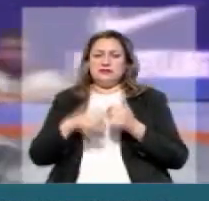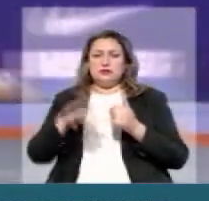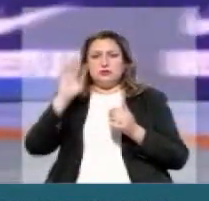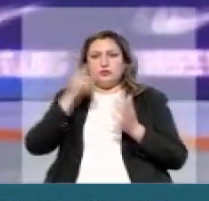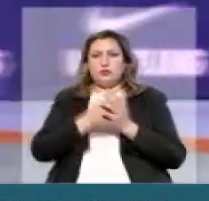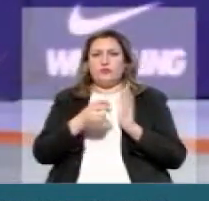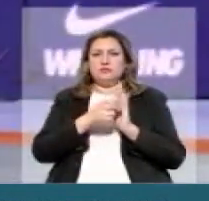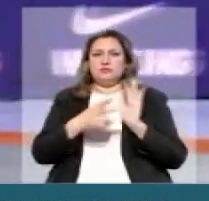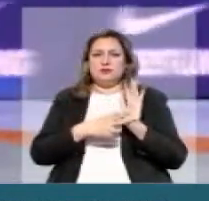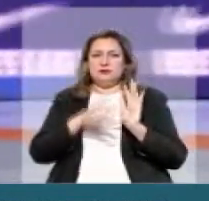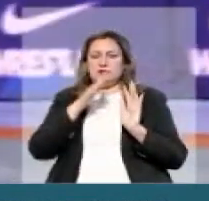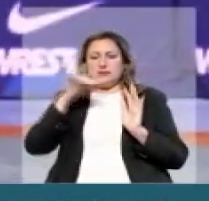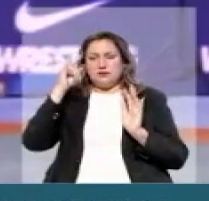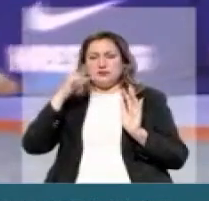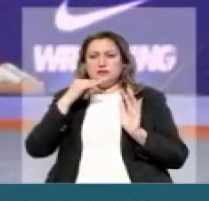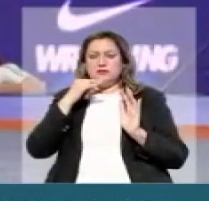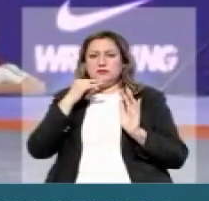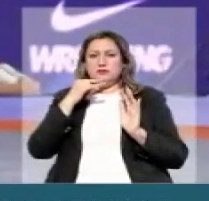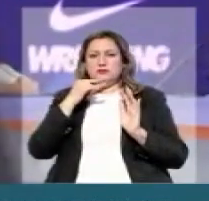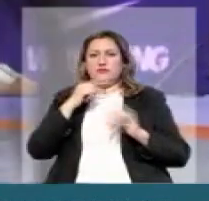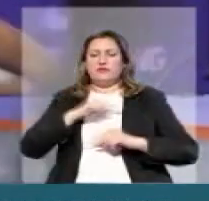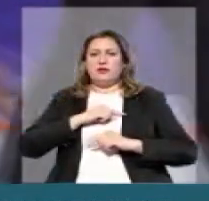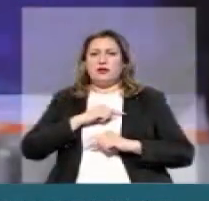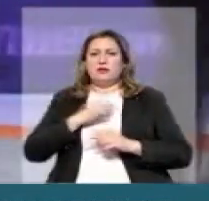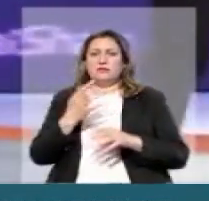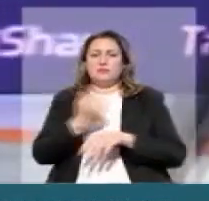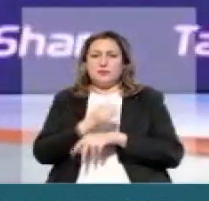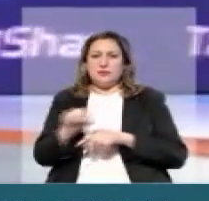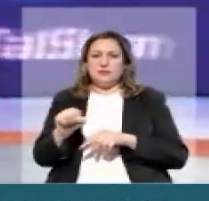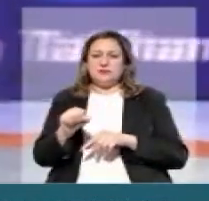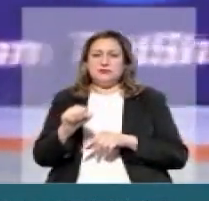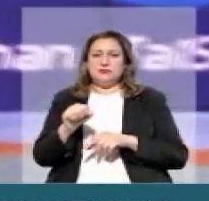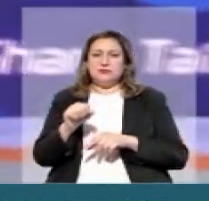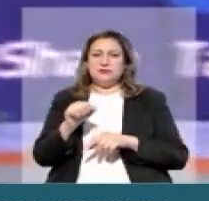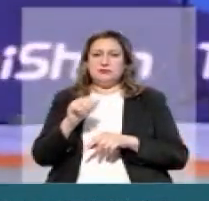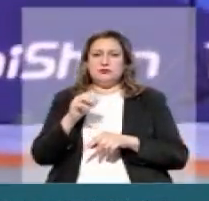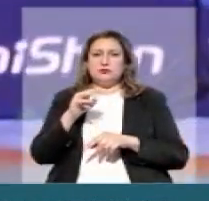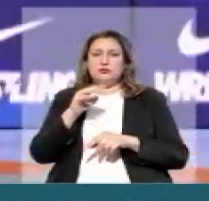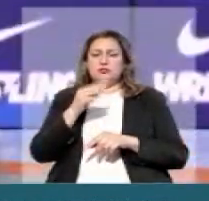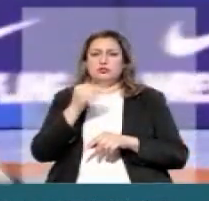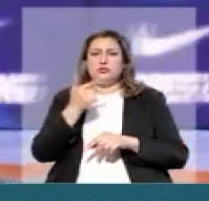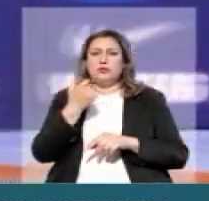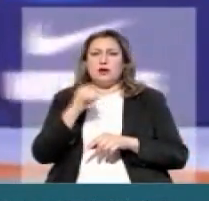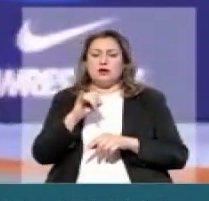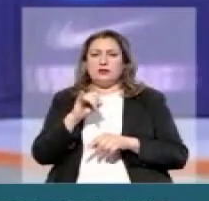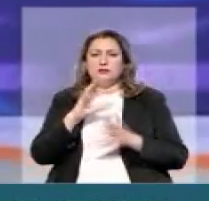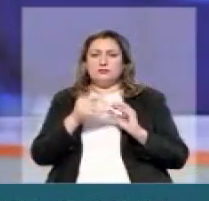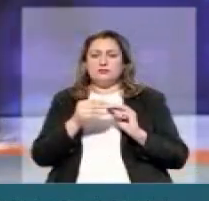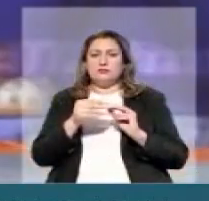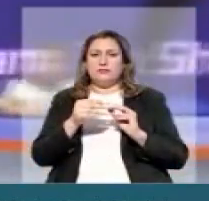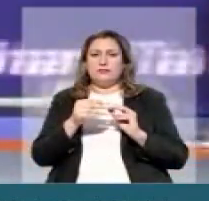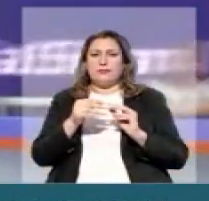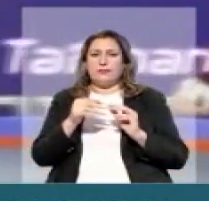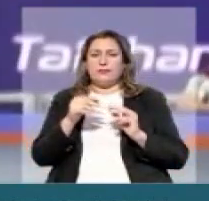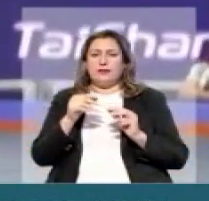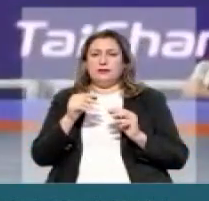финалда Муса Ашрункаевпен белдесті. Нәтижесінде қарсыласынан 11-0 есебімен басым түсті. Ол бұған дейін 30 шілдеде